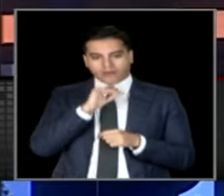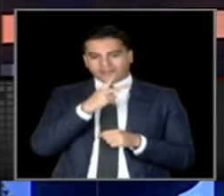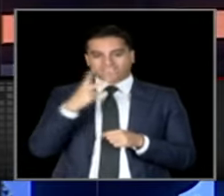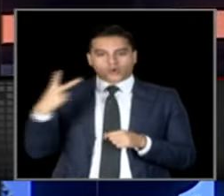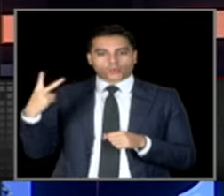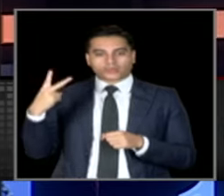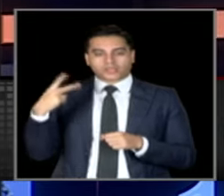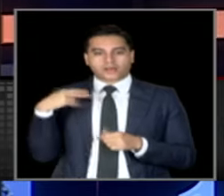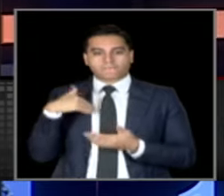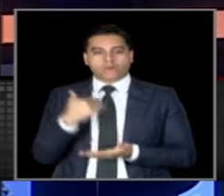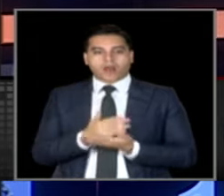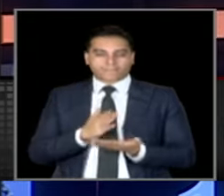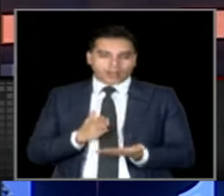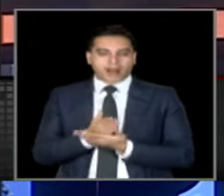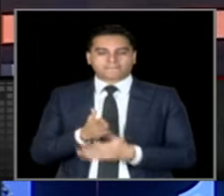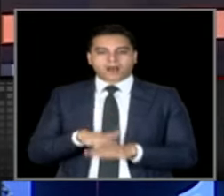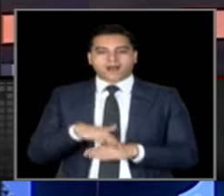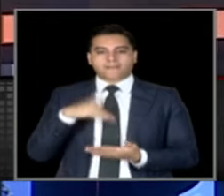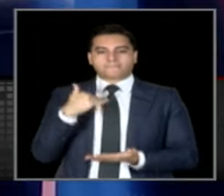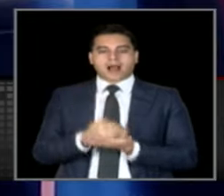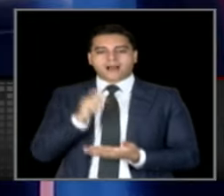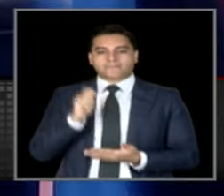عام 2002؟